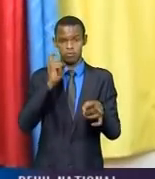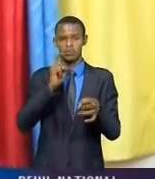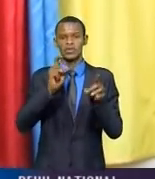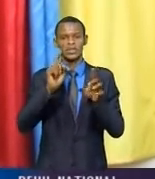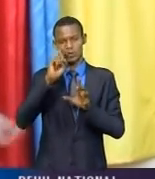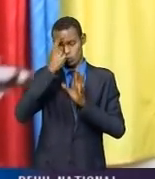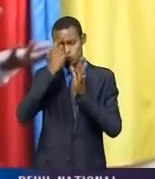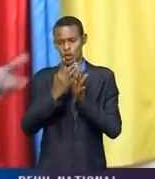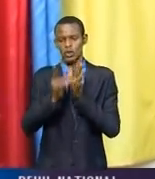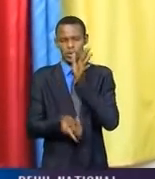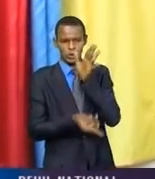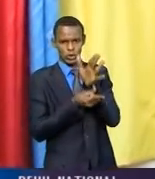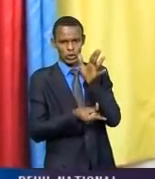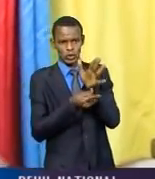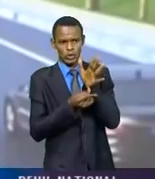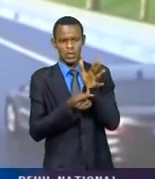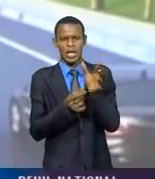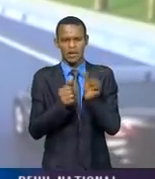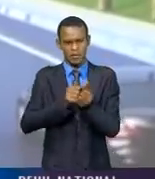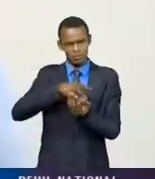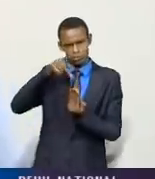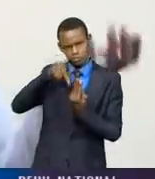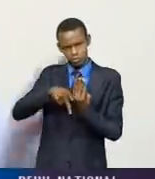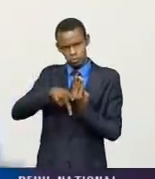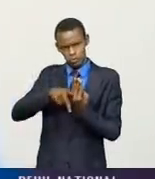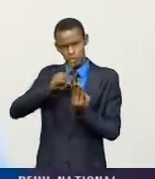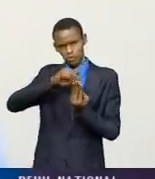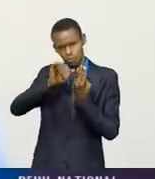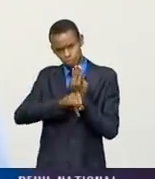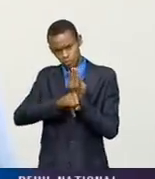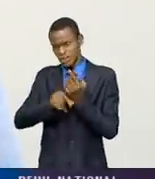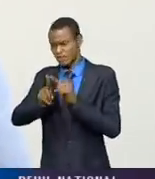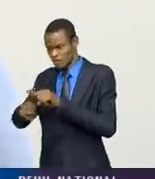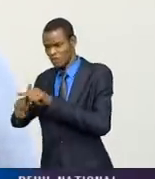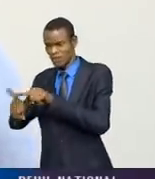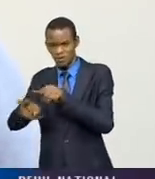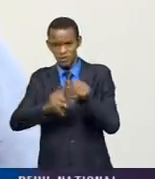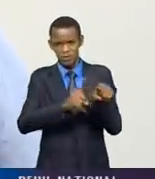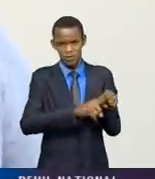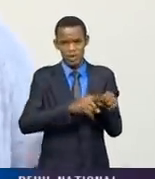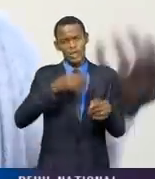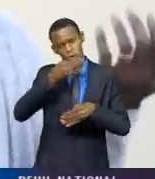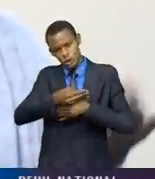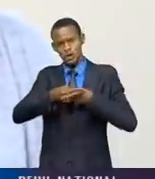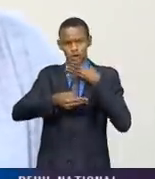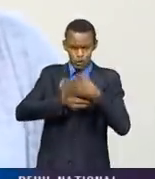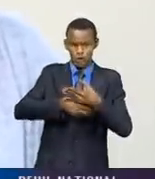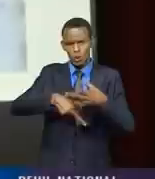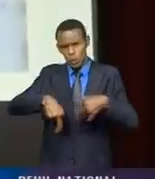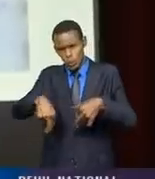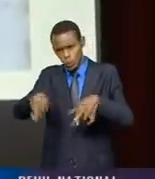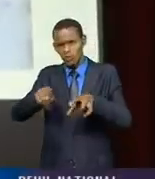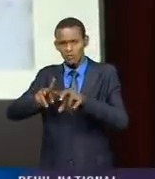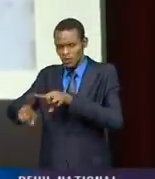l'exemple du projet autoroute proposée par l'exécutif à travers la société synomyne ou haut la vue les députés provinciaux